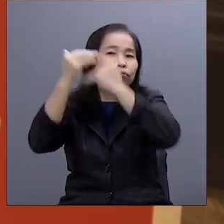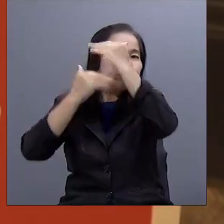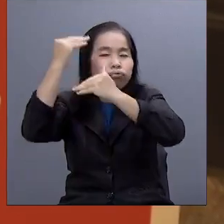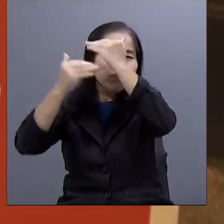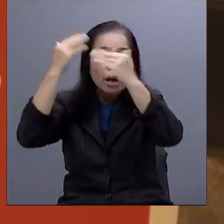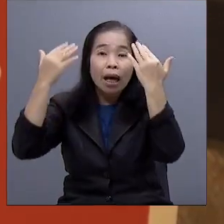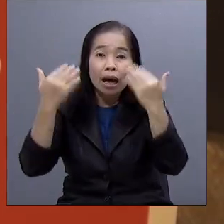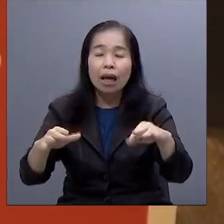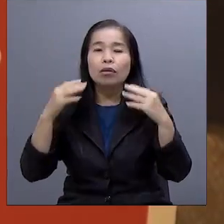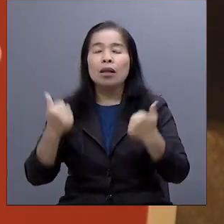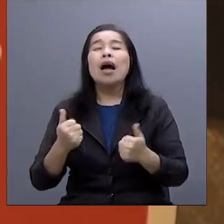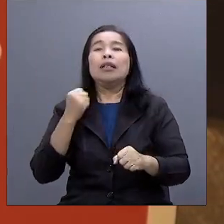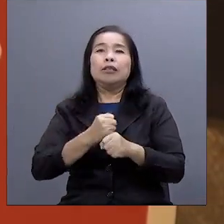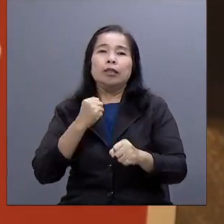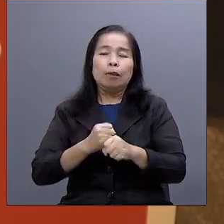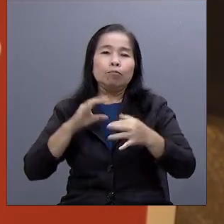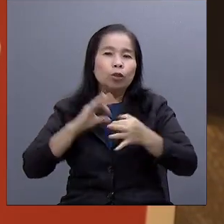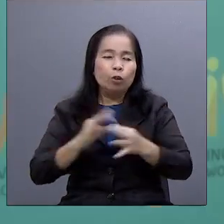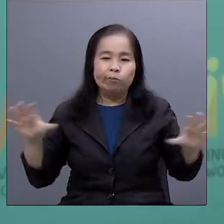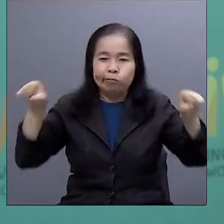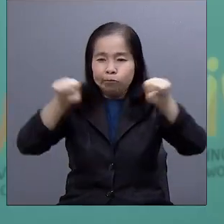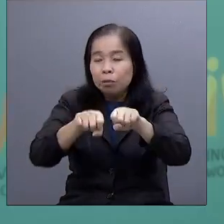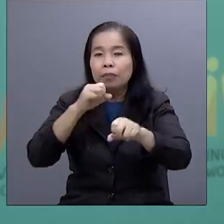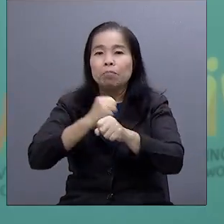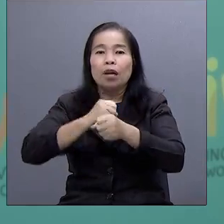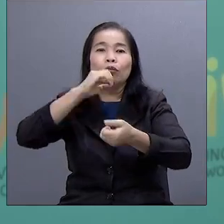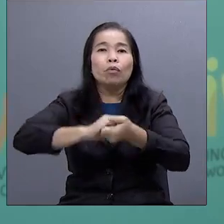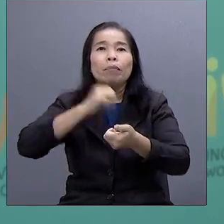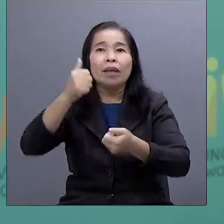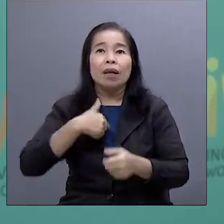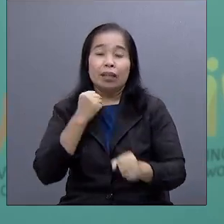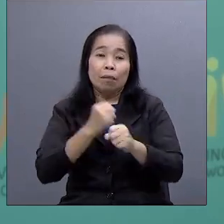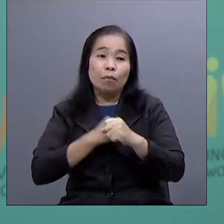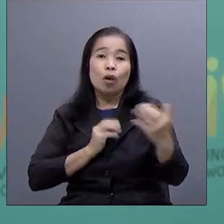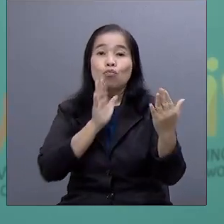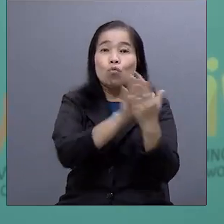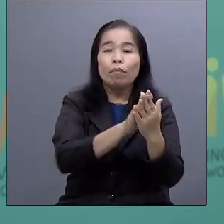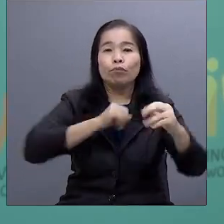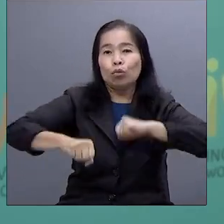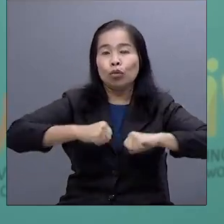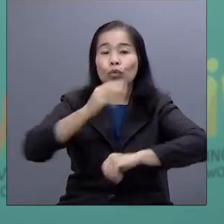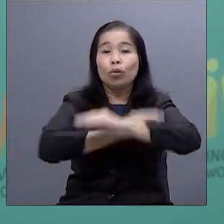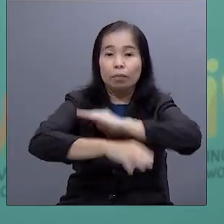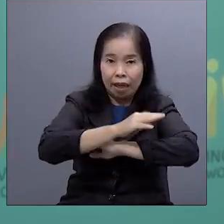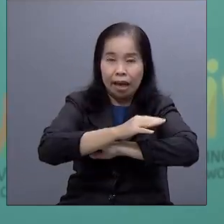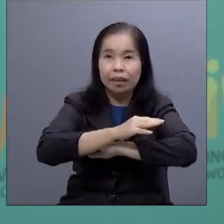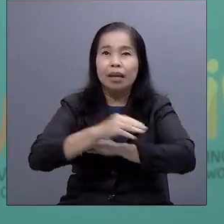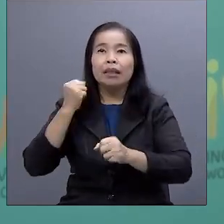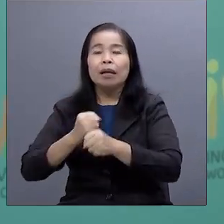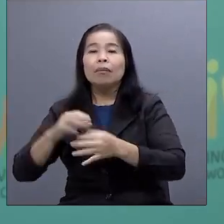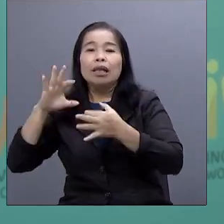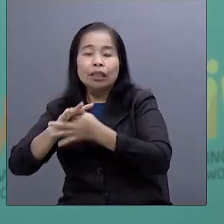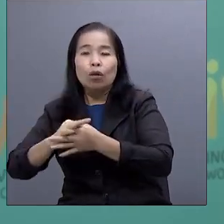นกะทงเป็นเครื่องไ เครื่องมอที่สมบูรย์แลทำงานอย่ไรบ้าง ?ทำงานกับกลุมของยาวชน f hedการบันดิต